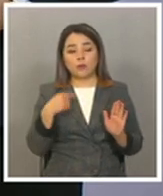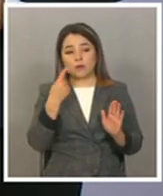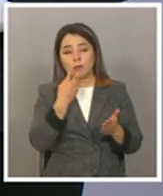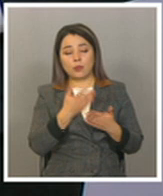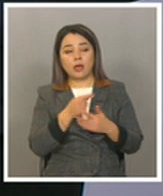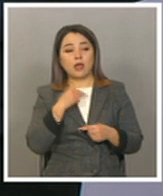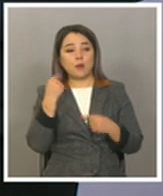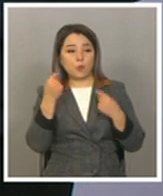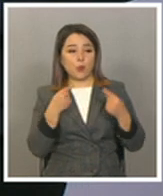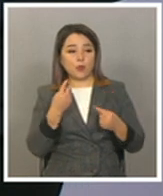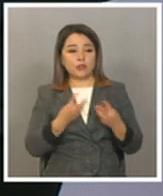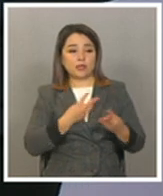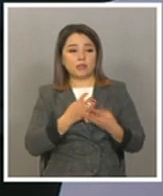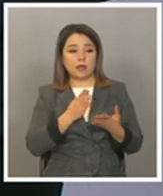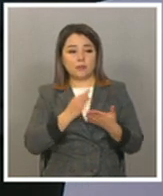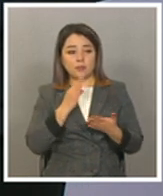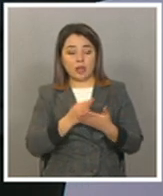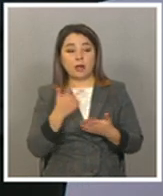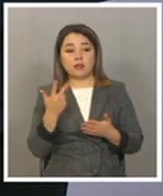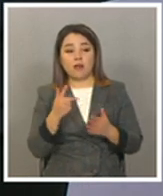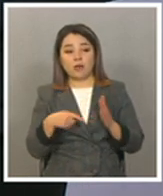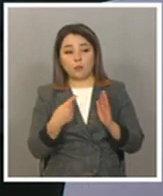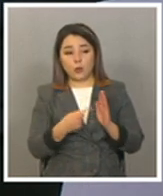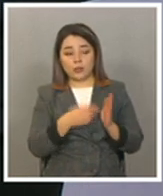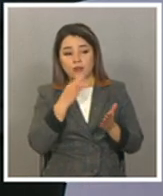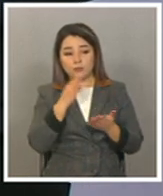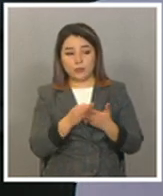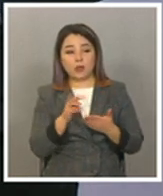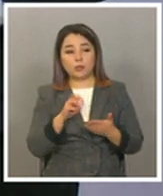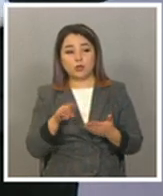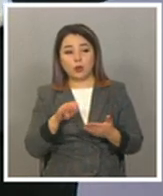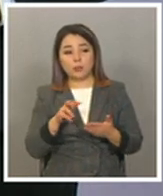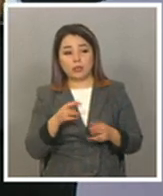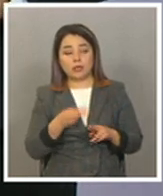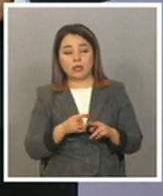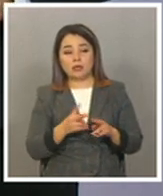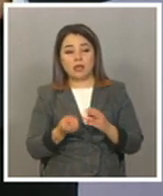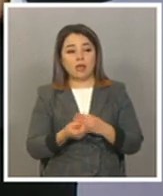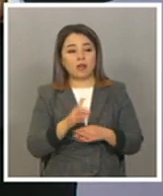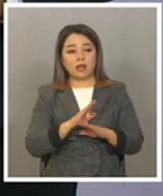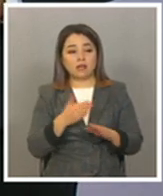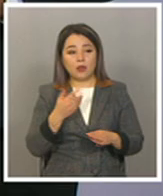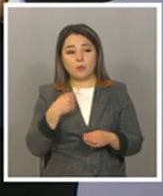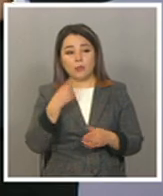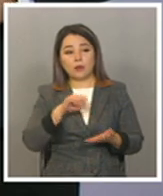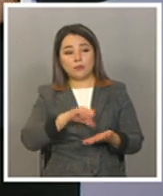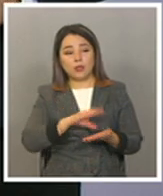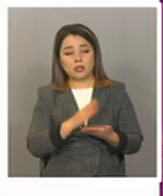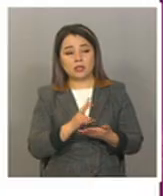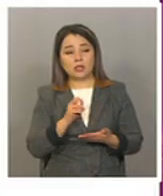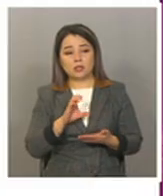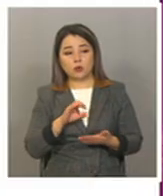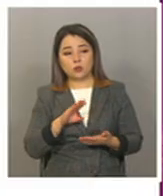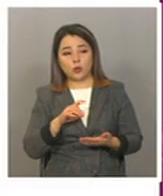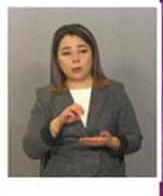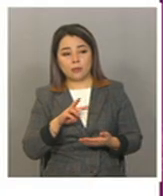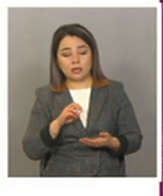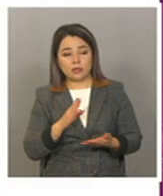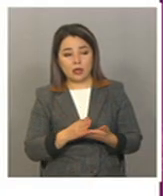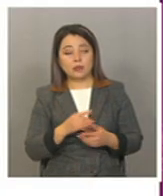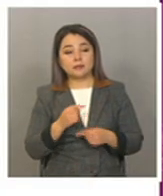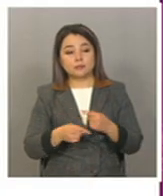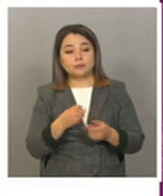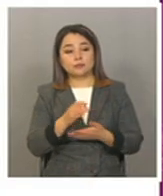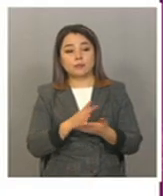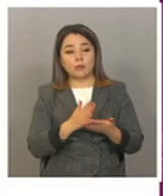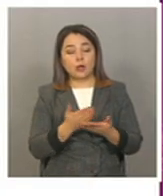эмоции. Ответ на третий вопрос. Междометие не является ни подлежащим, ни сказуемым, следовательно, с помощью